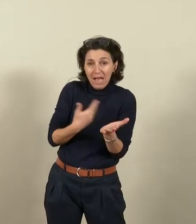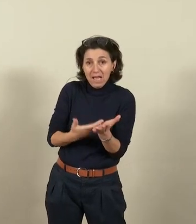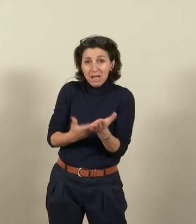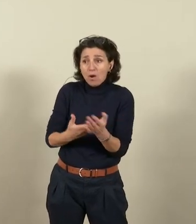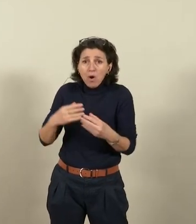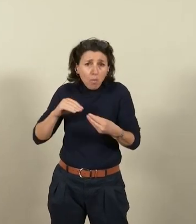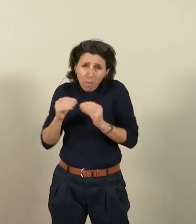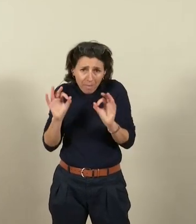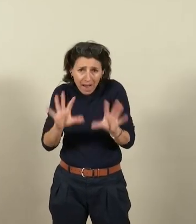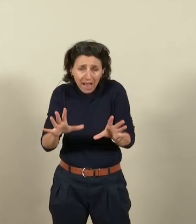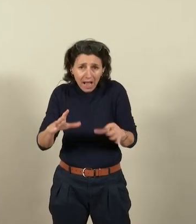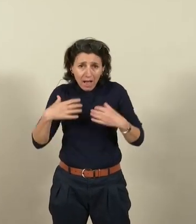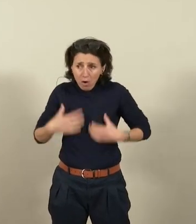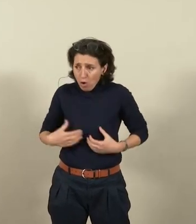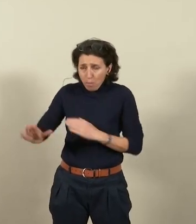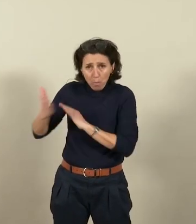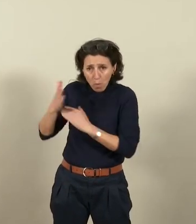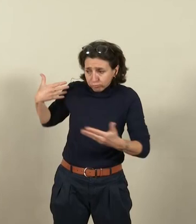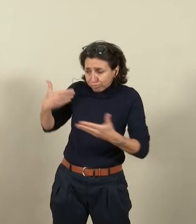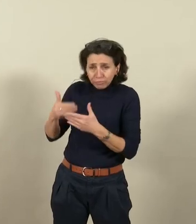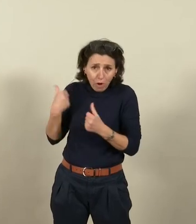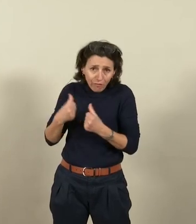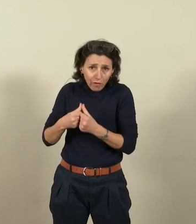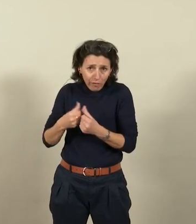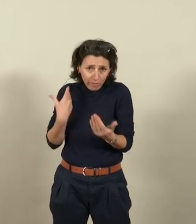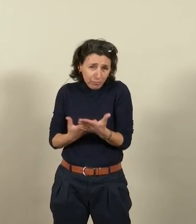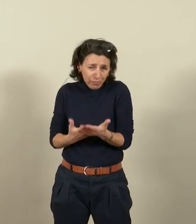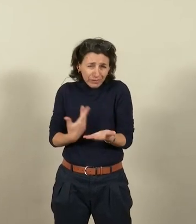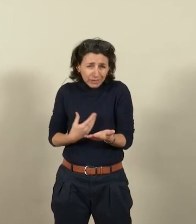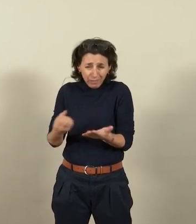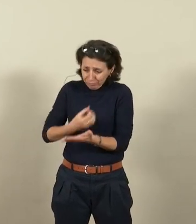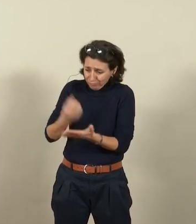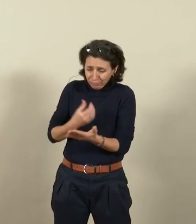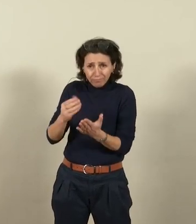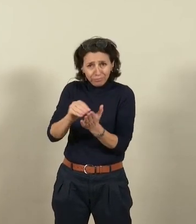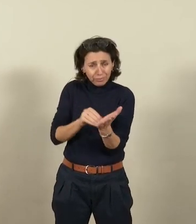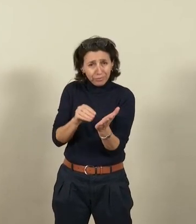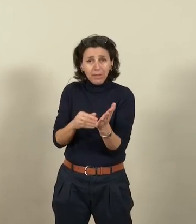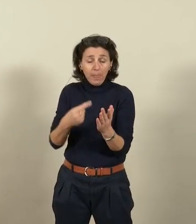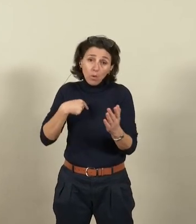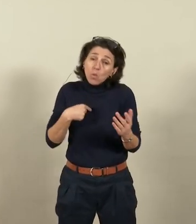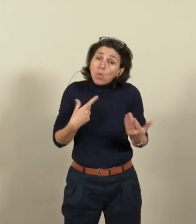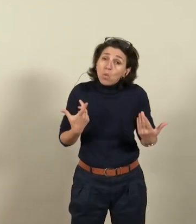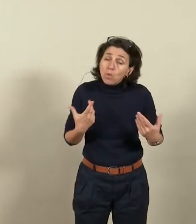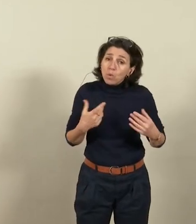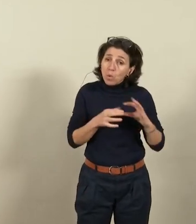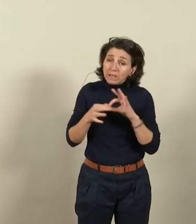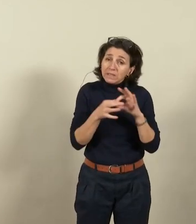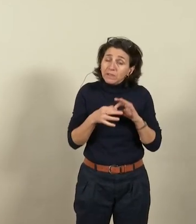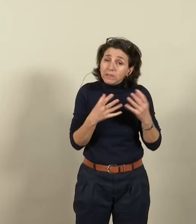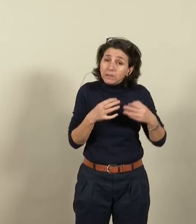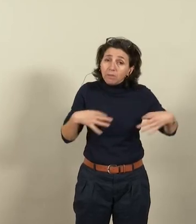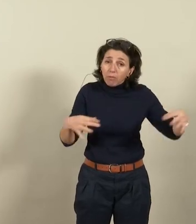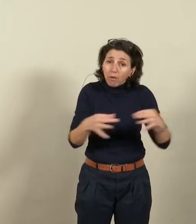ont fait et nous collectivité nous nous devons aussi de vérifier on ne peut pas donner des subventions